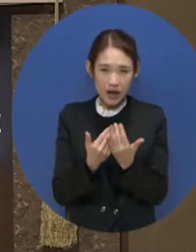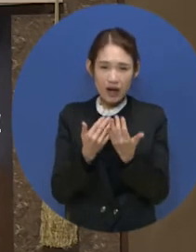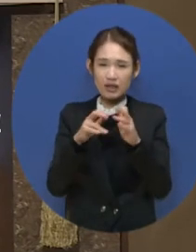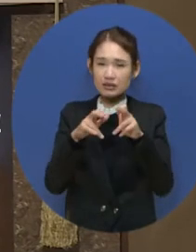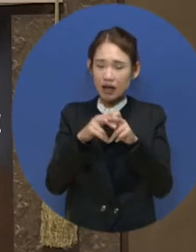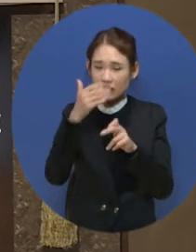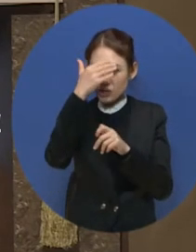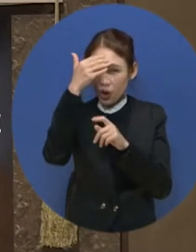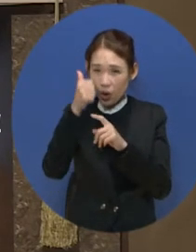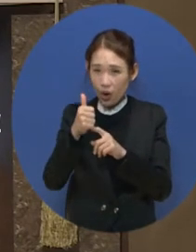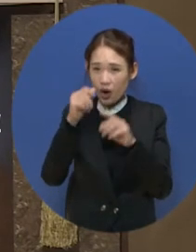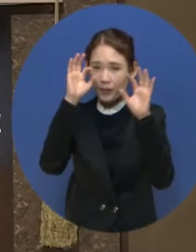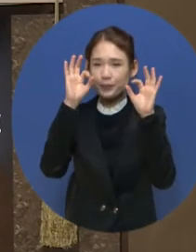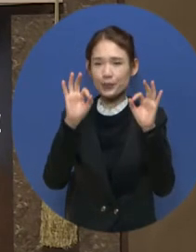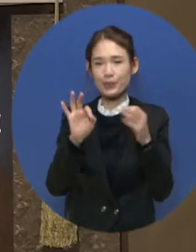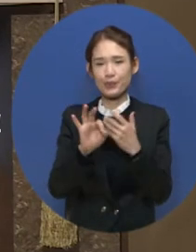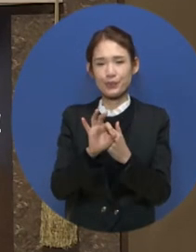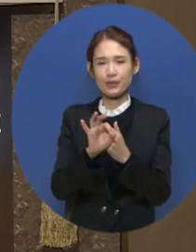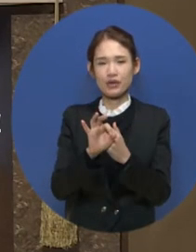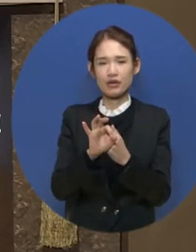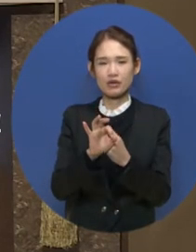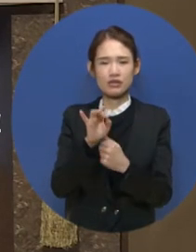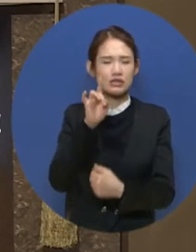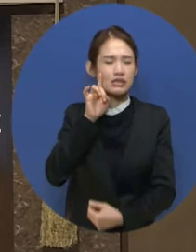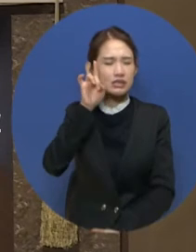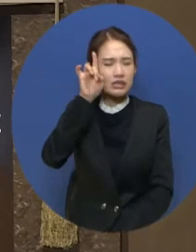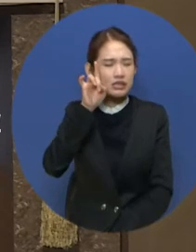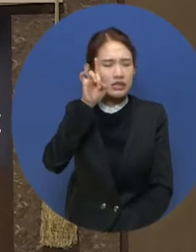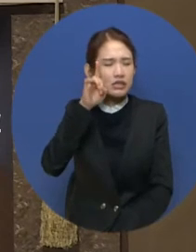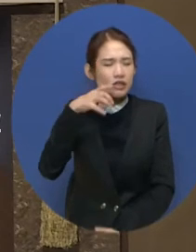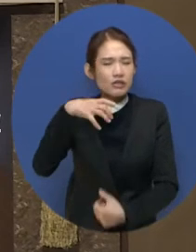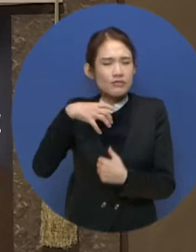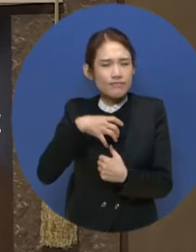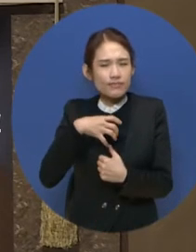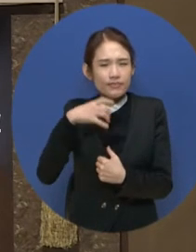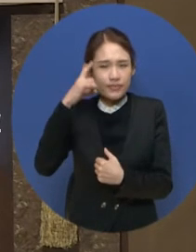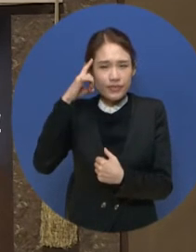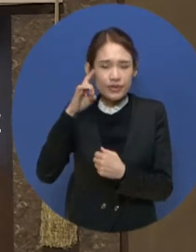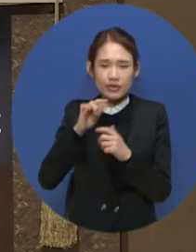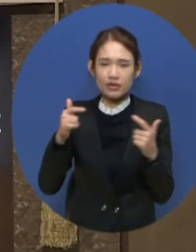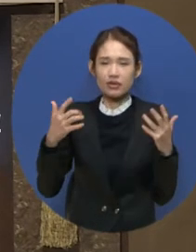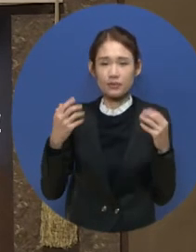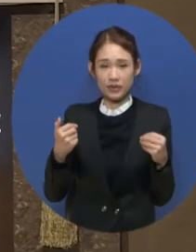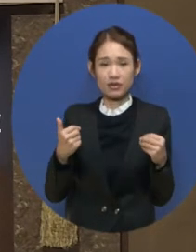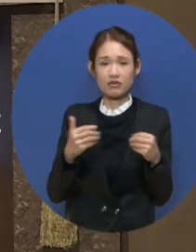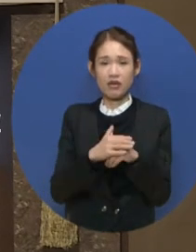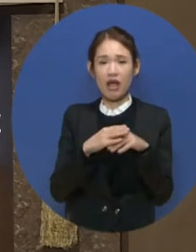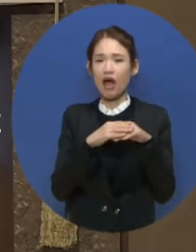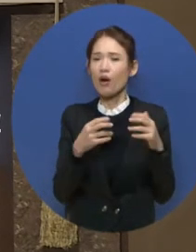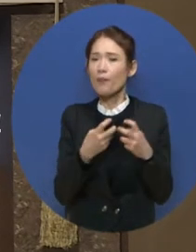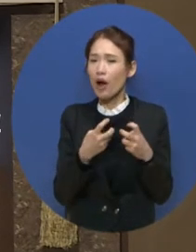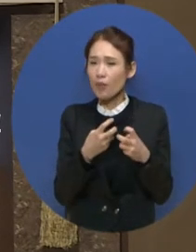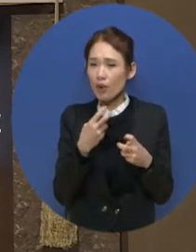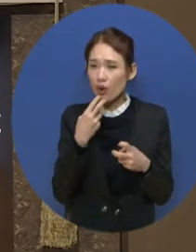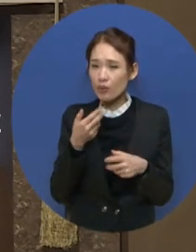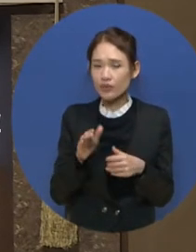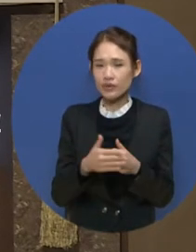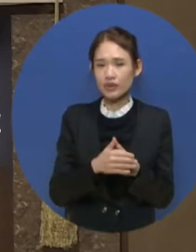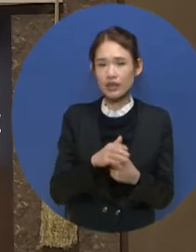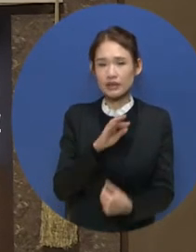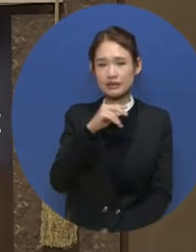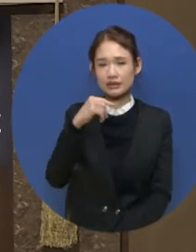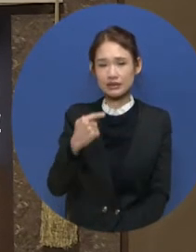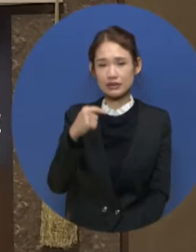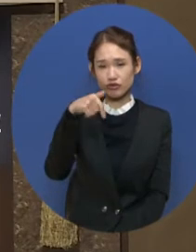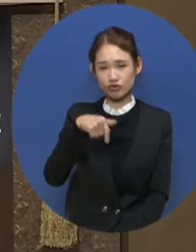청년 들이 보면 알게 모르게 스트레스 나빠 까 많이 봤거든요 이걸 풀 길이 없는데 2 20절 n